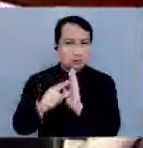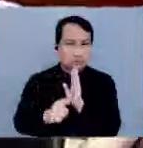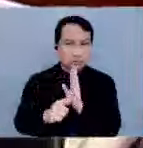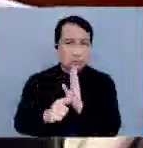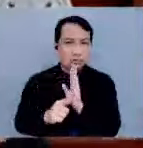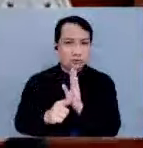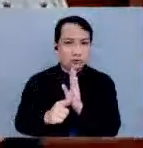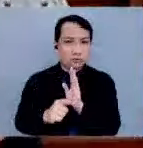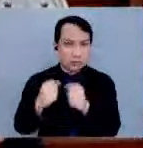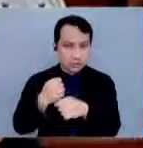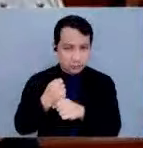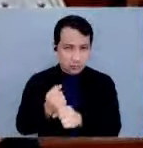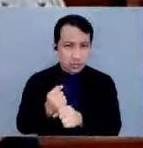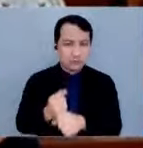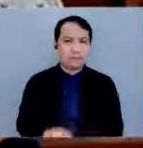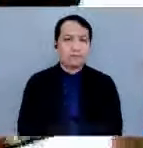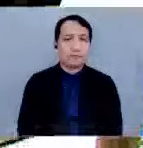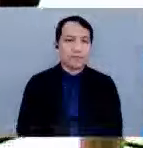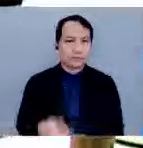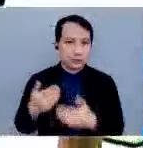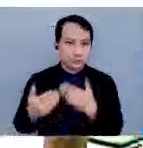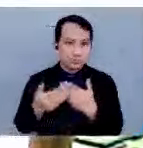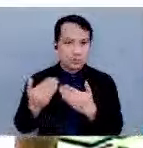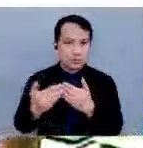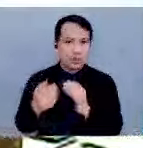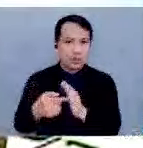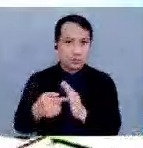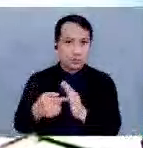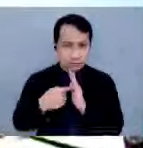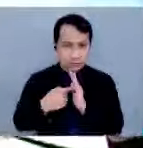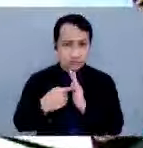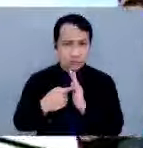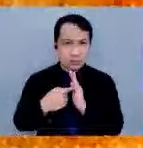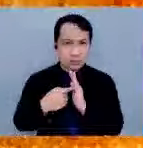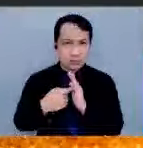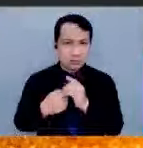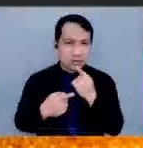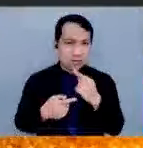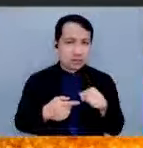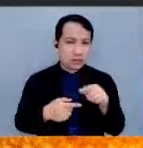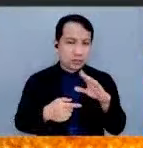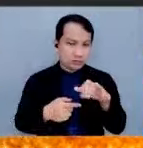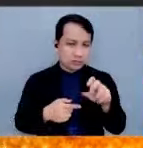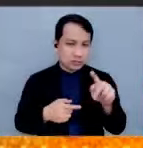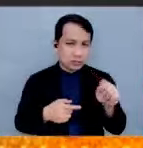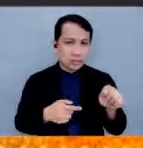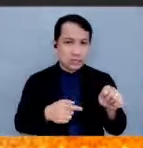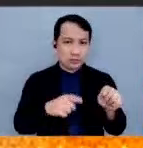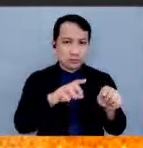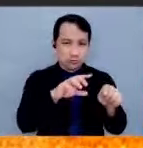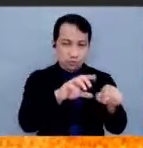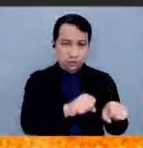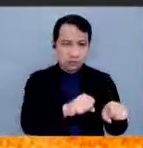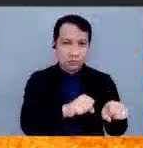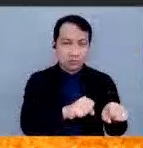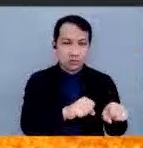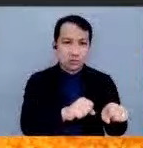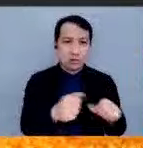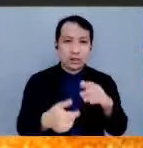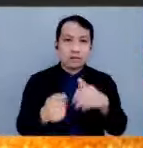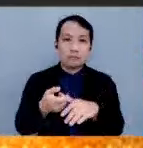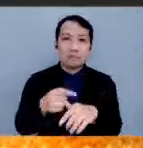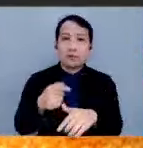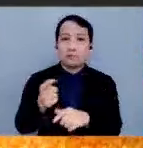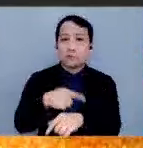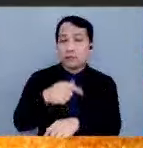Senate Rules, simple lamang ang requirement para sa pag-cite in contempt. Una, dapat ito'y ilalabas ng committee chairperson at